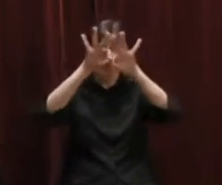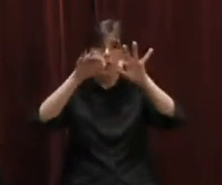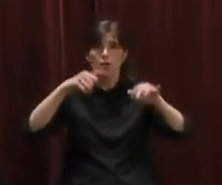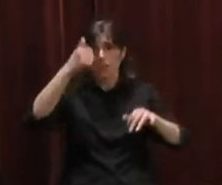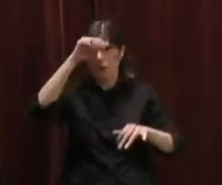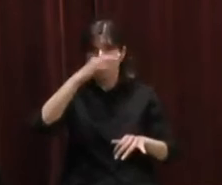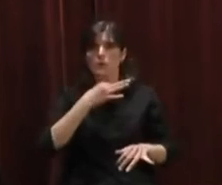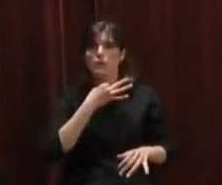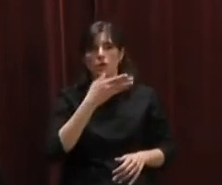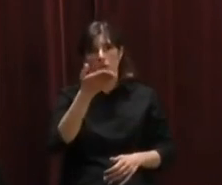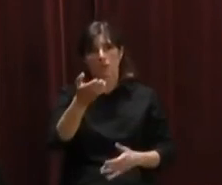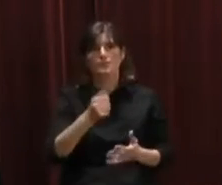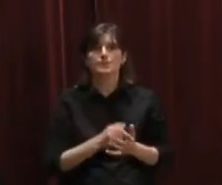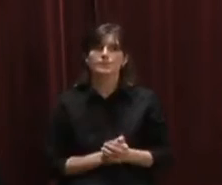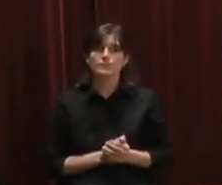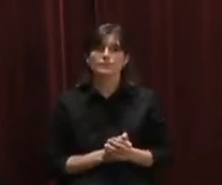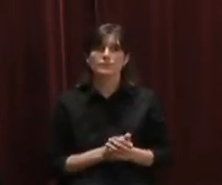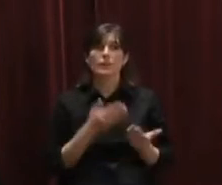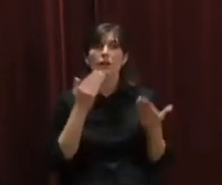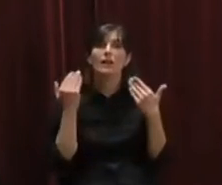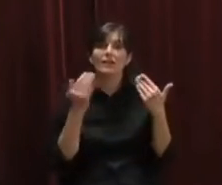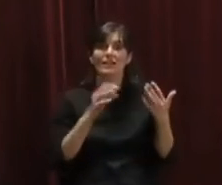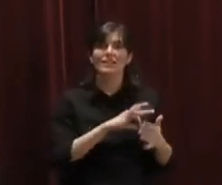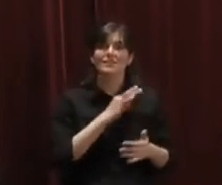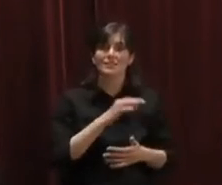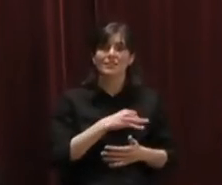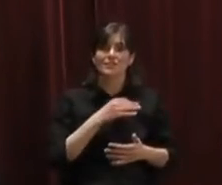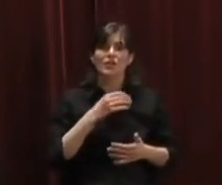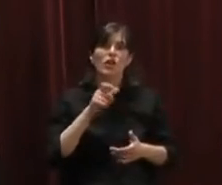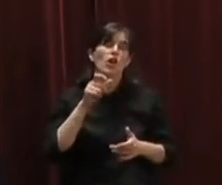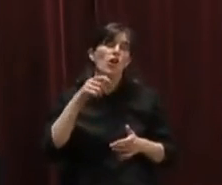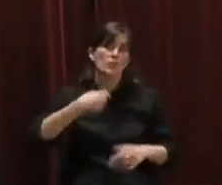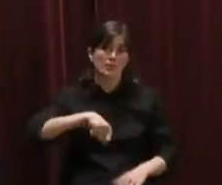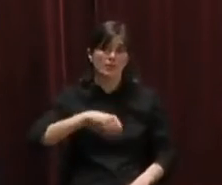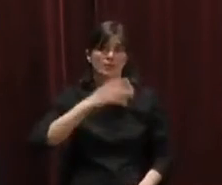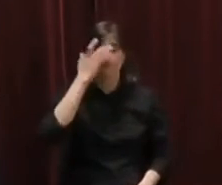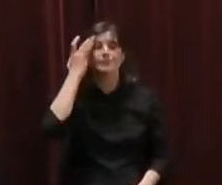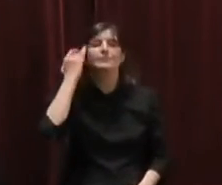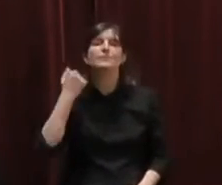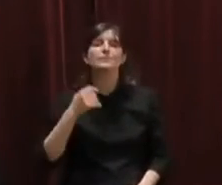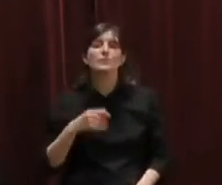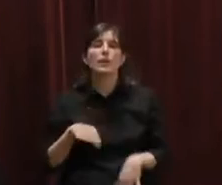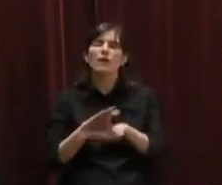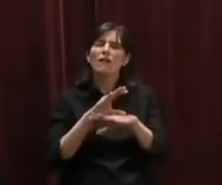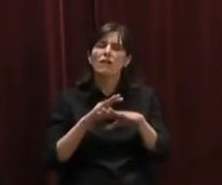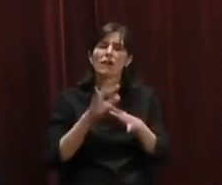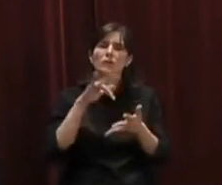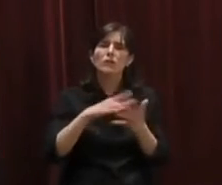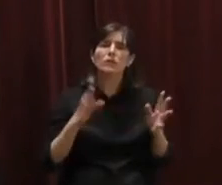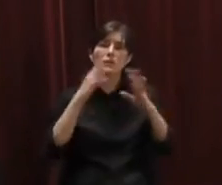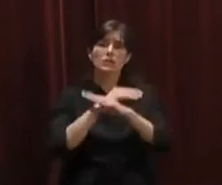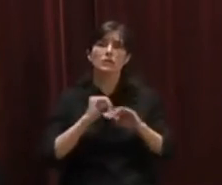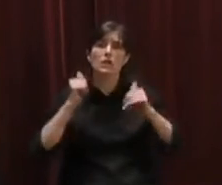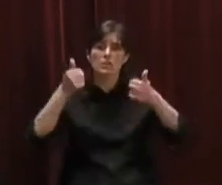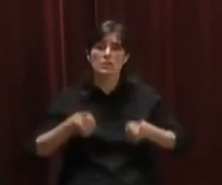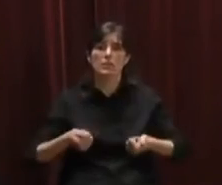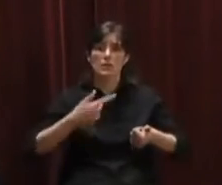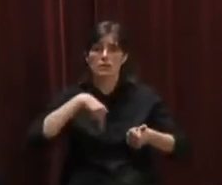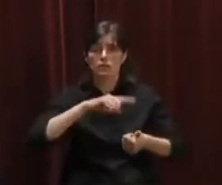gràcies, senyor president. Bon dia a tothom. Senyora consellera, al principi de legislatura vàrem dir que no volíem que les plomes dels